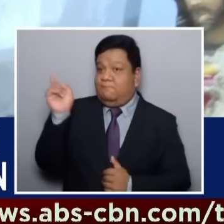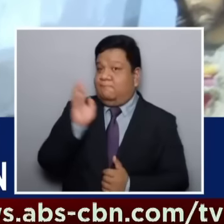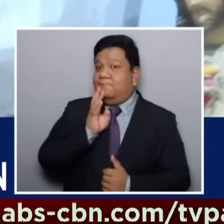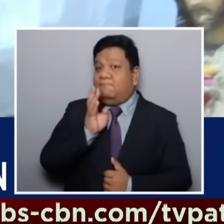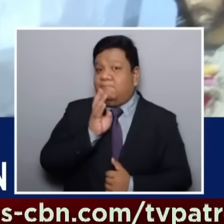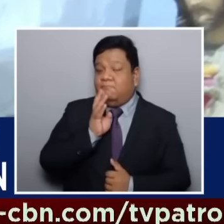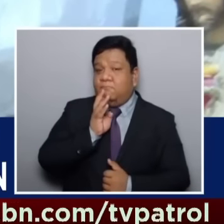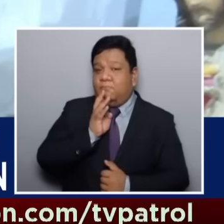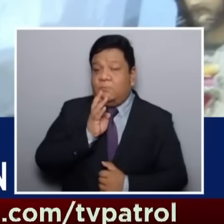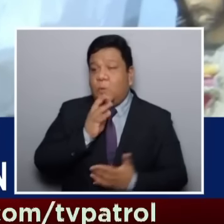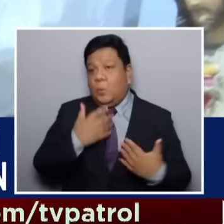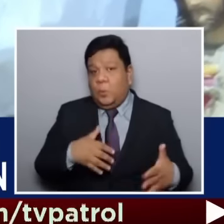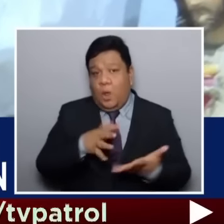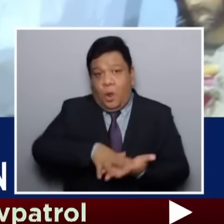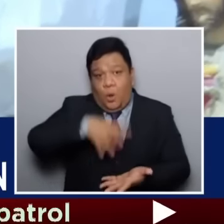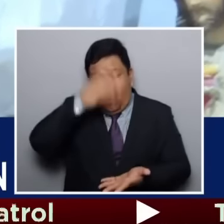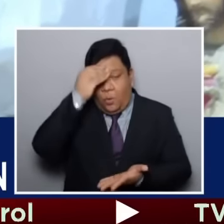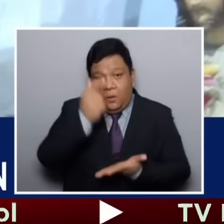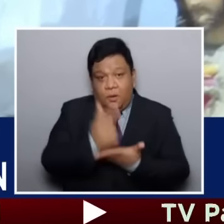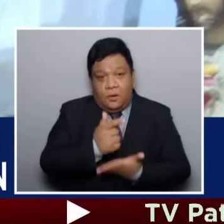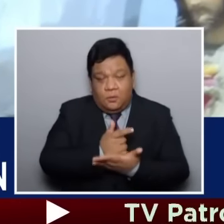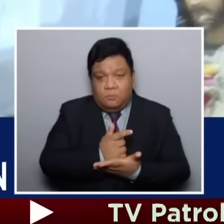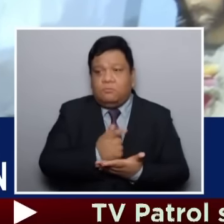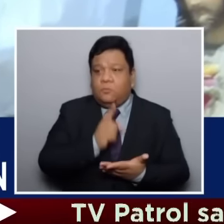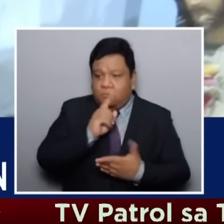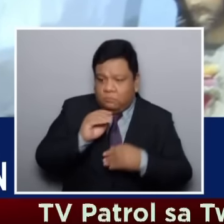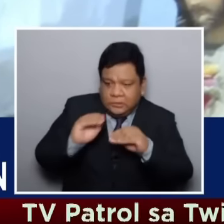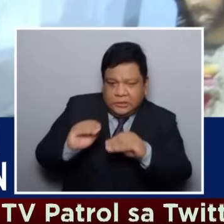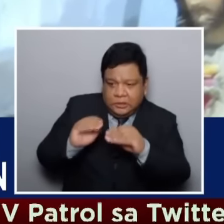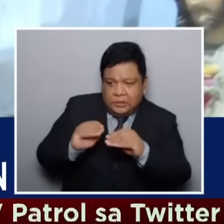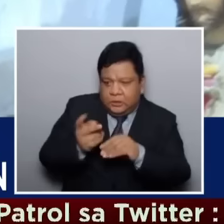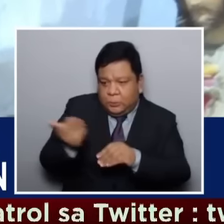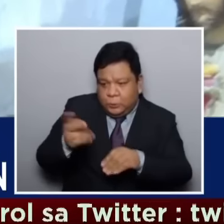magandang aral na pinunla namin sa kanilang magkakapatid,